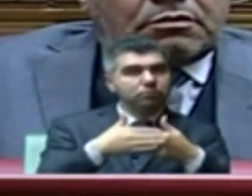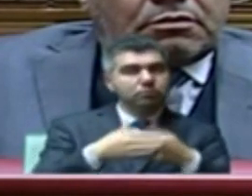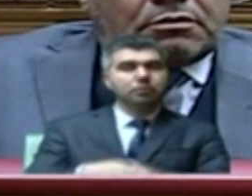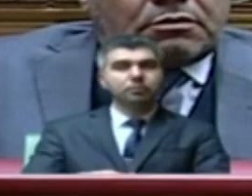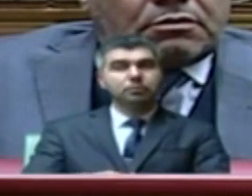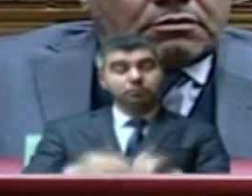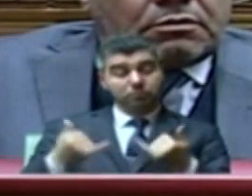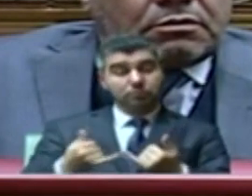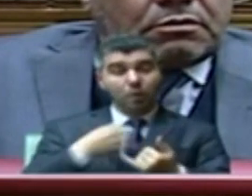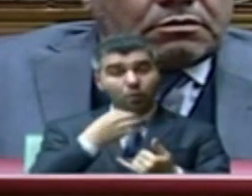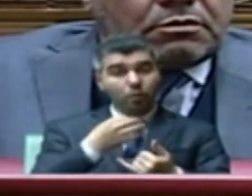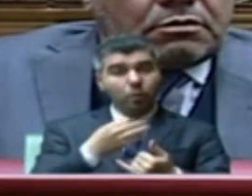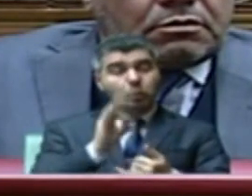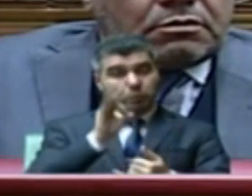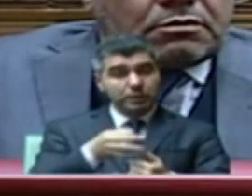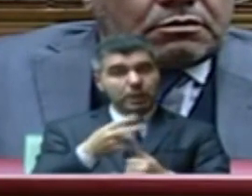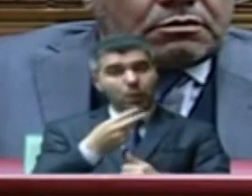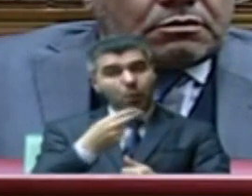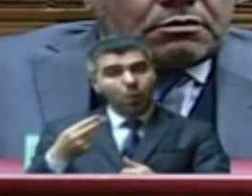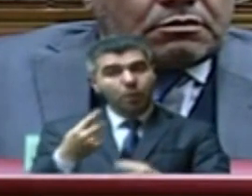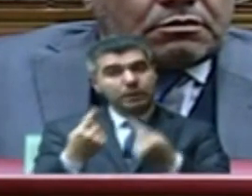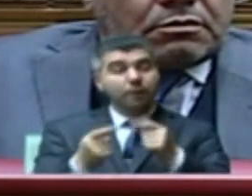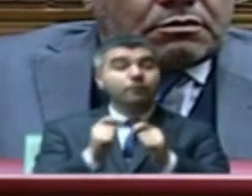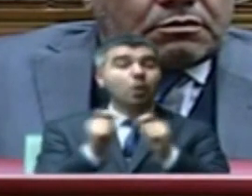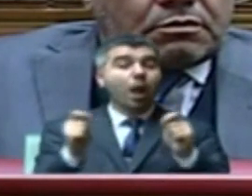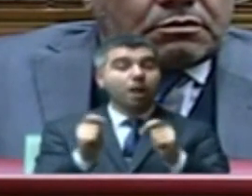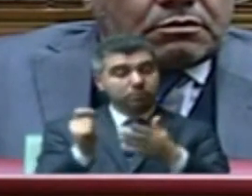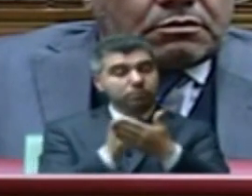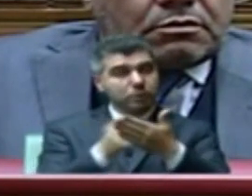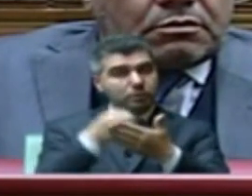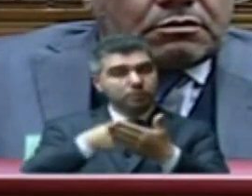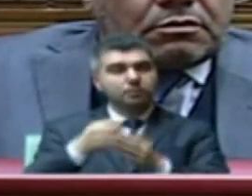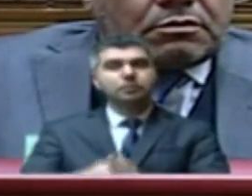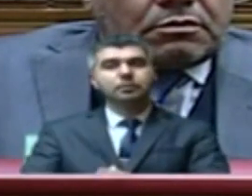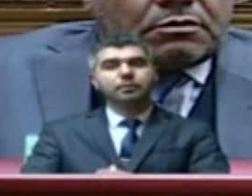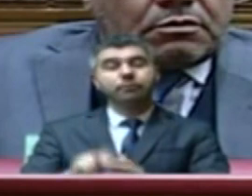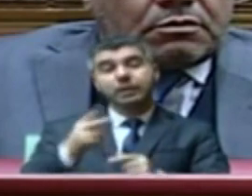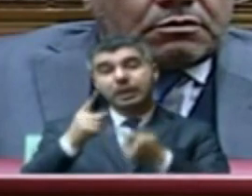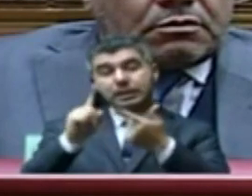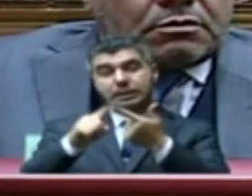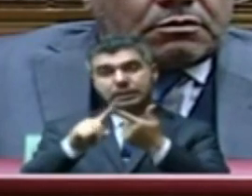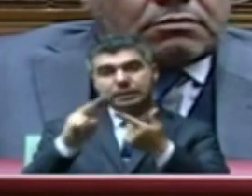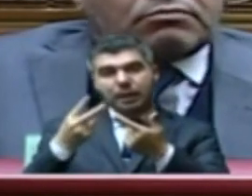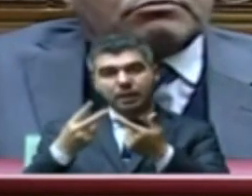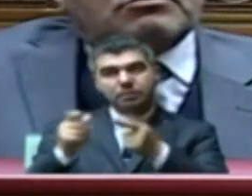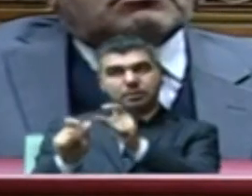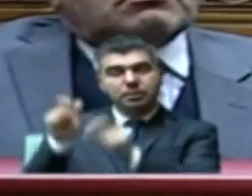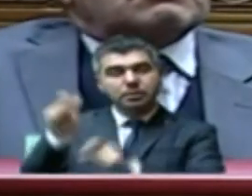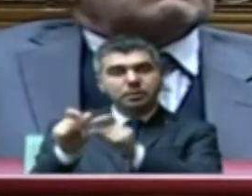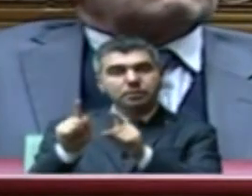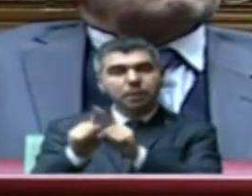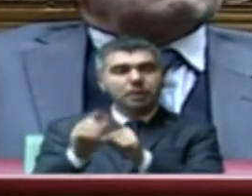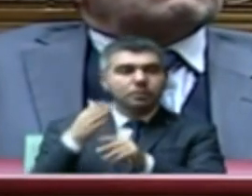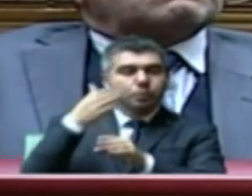تنوروا الرأي العام لأن هذا الشيء اضطر في الصحافة. الأمر الثاني هو القضية ديال المستفيدين والنزلاء في هذه